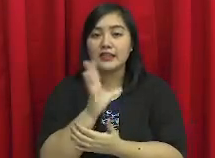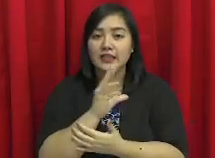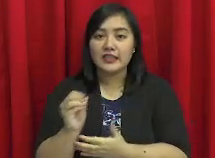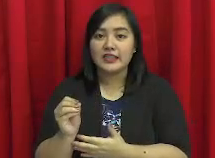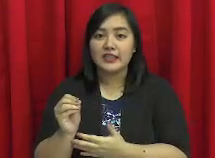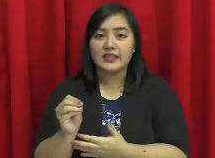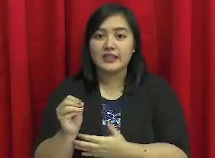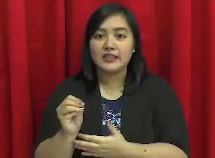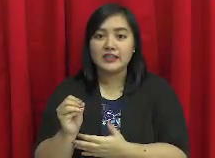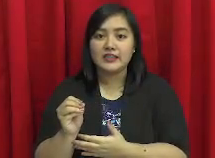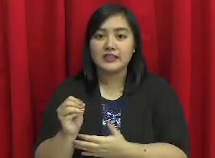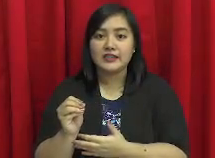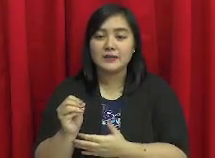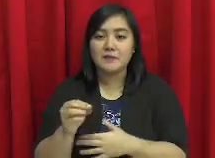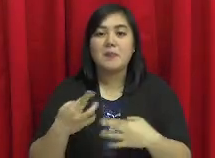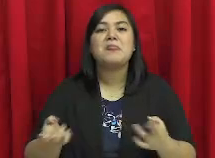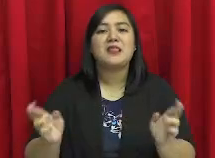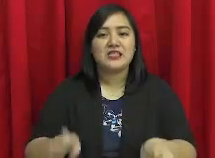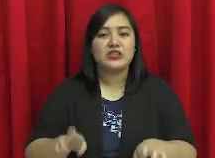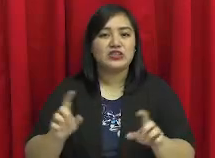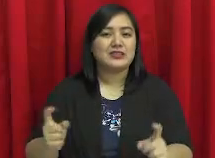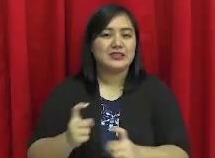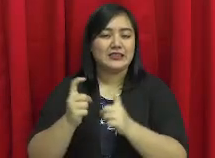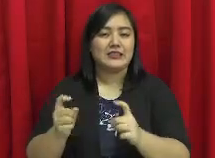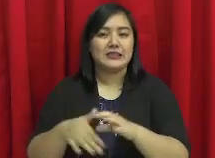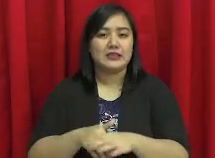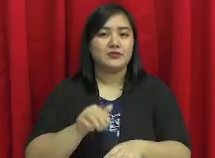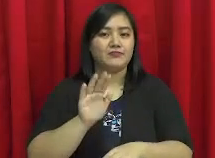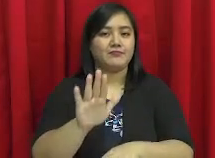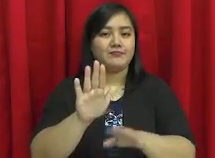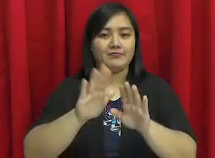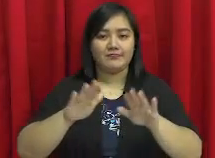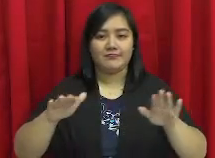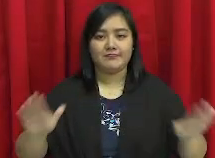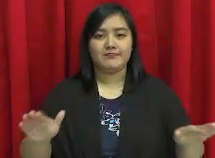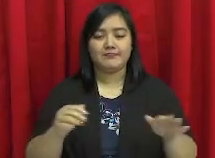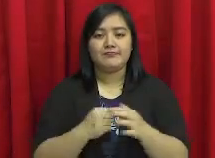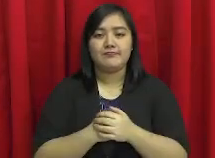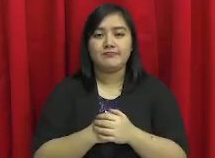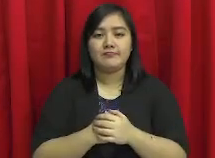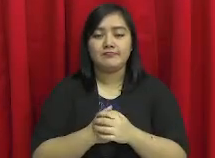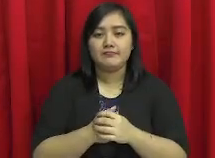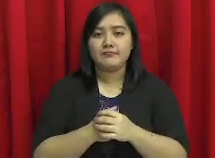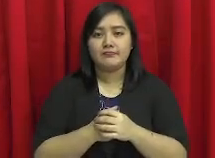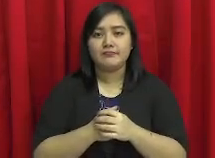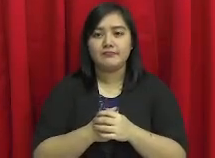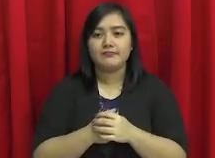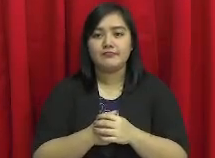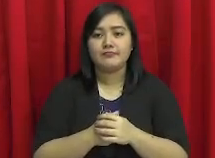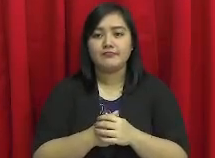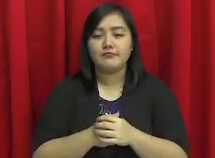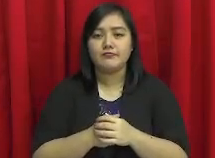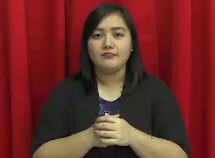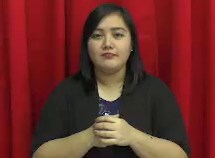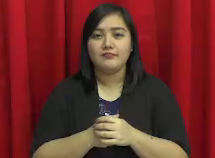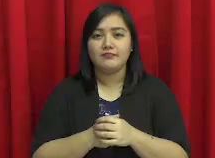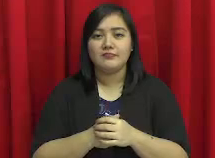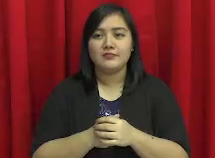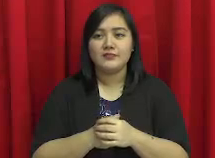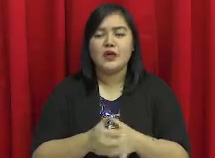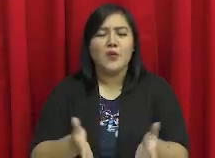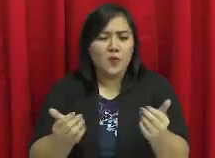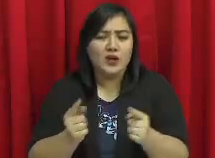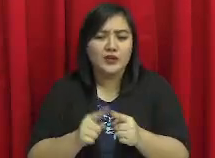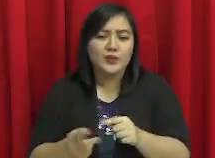makakapagbunga ng kasalanan sa mga anak ninyo. That's right. You see? Gusto ko sana dagdag, may oras lang tayong sinusunod, pero